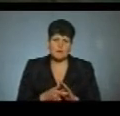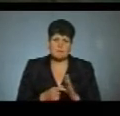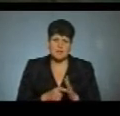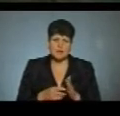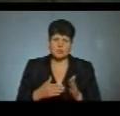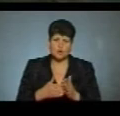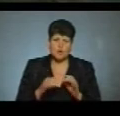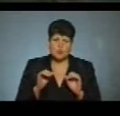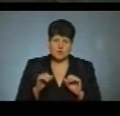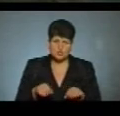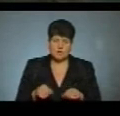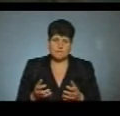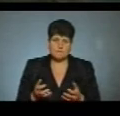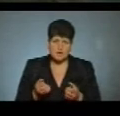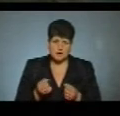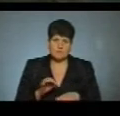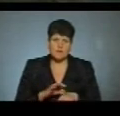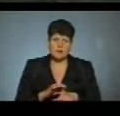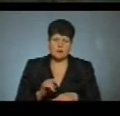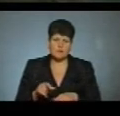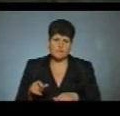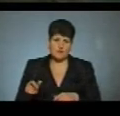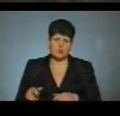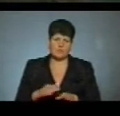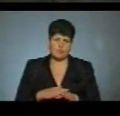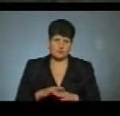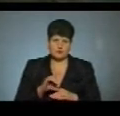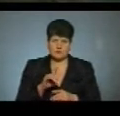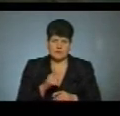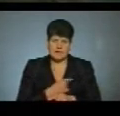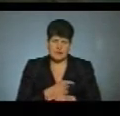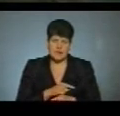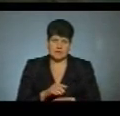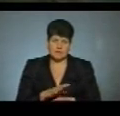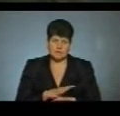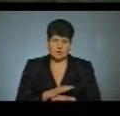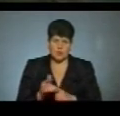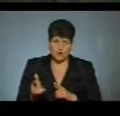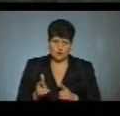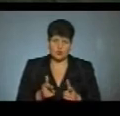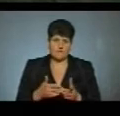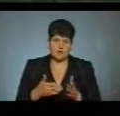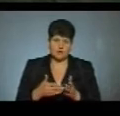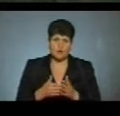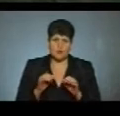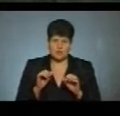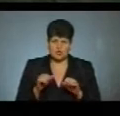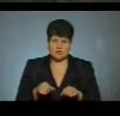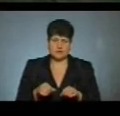до можливого прийому хворих. Повністю, щоб лікарня була готова до